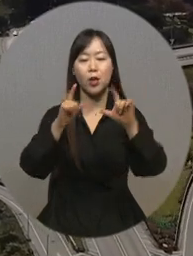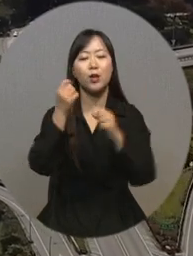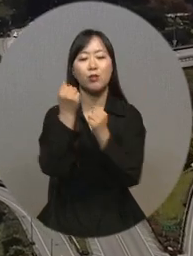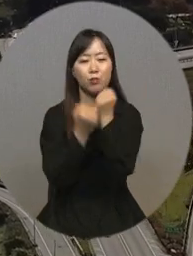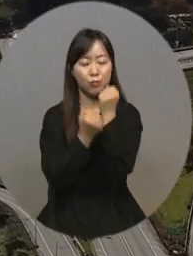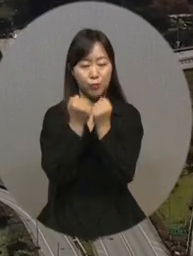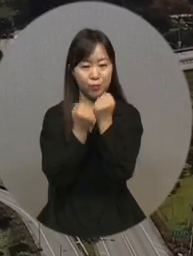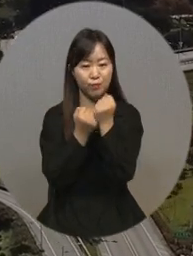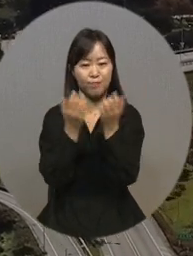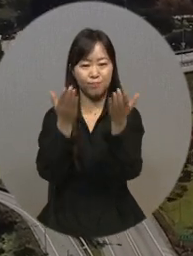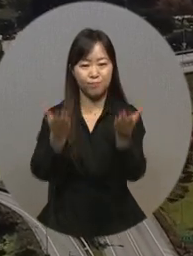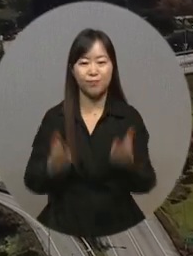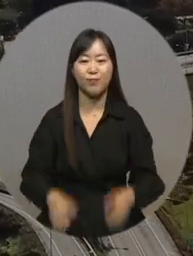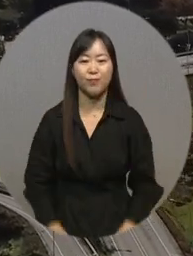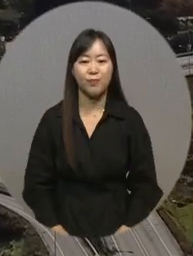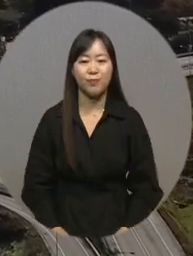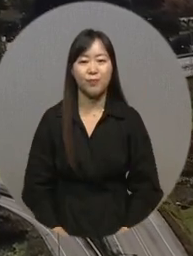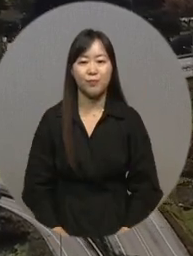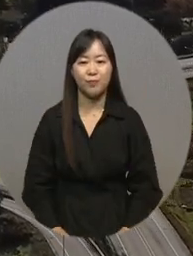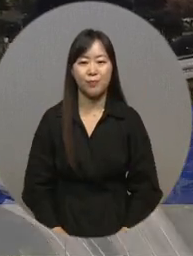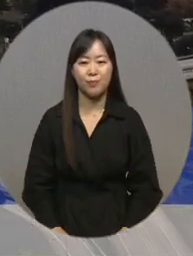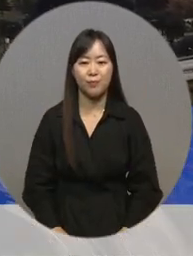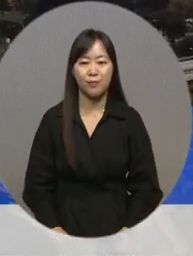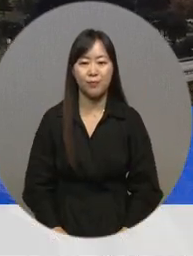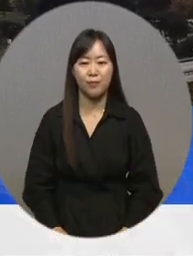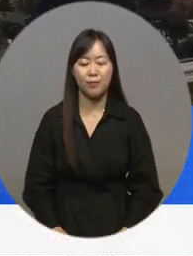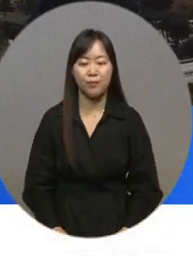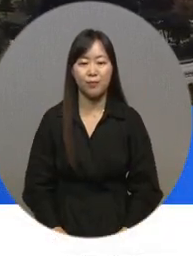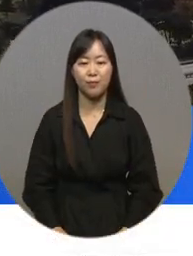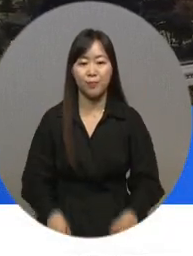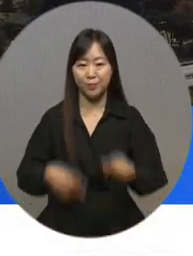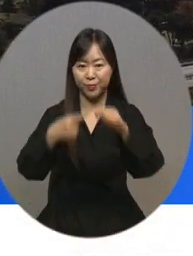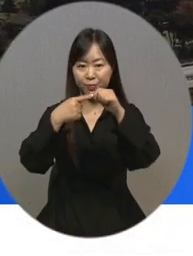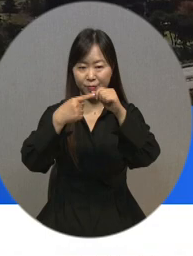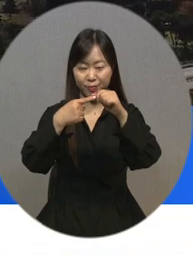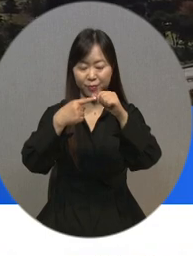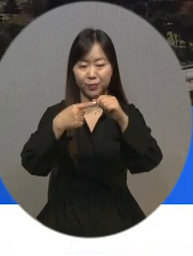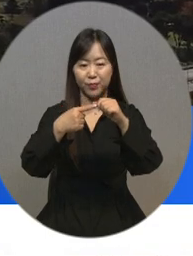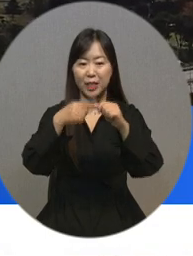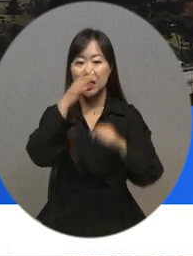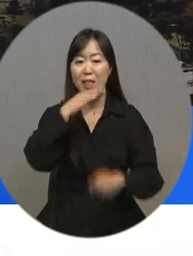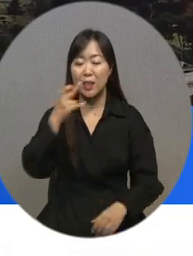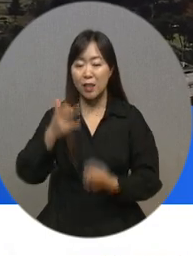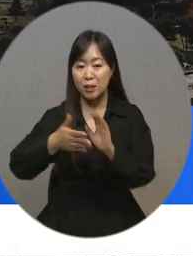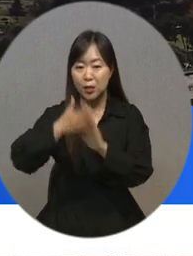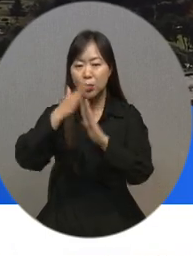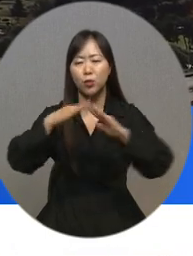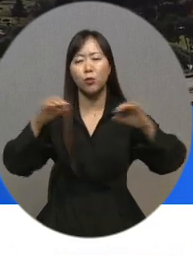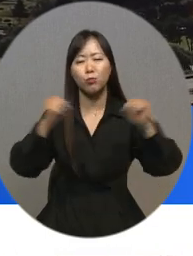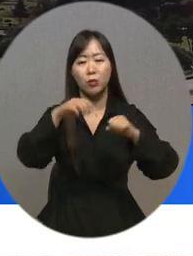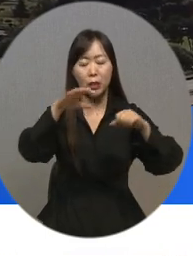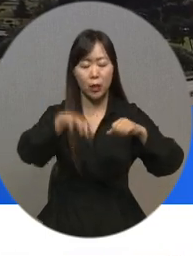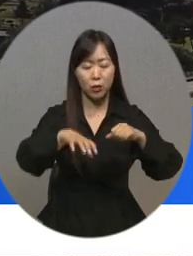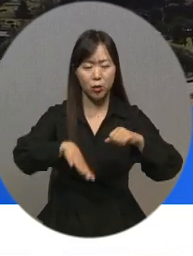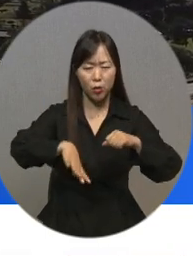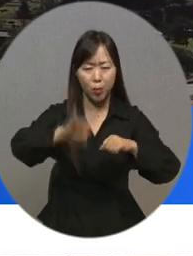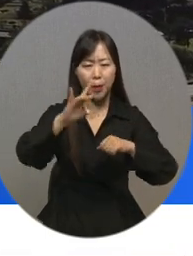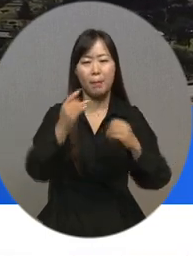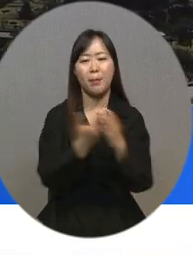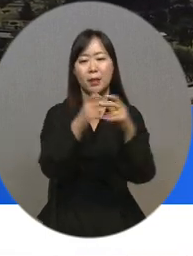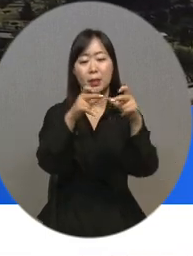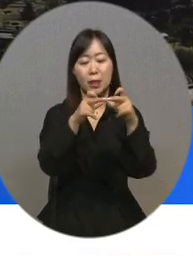24 뉴스 브리핑입니다 첫 번째 소식입니다 익산시가 전북에서는 처음으로 발달